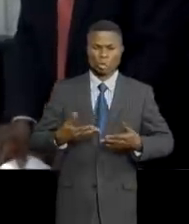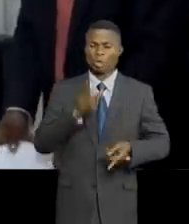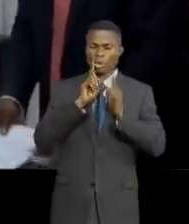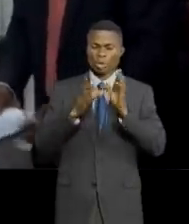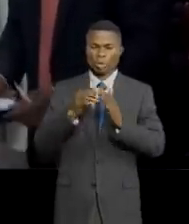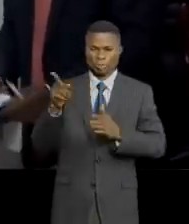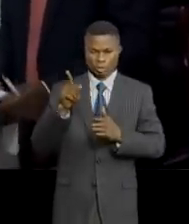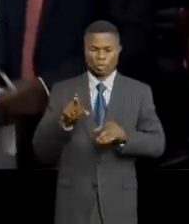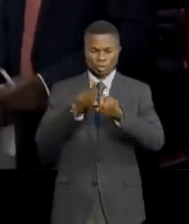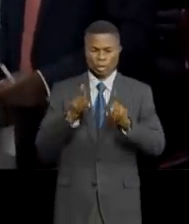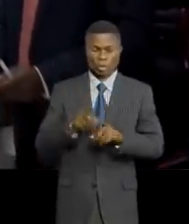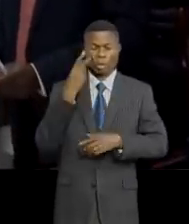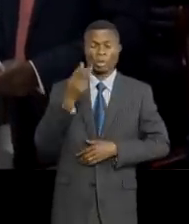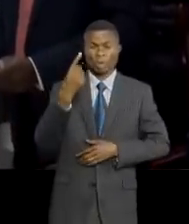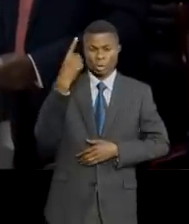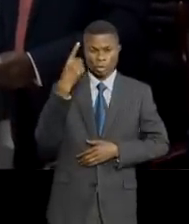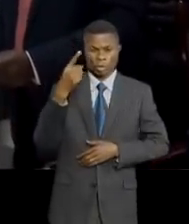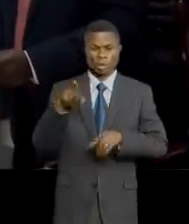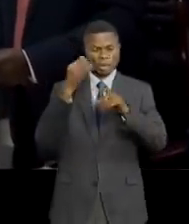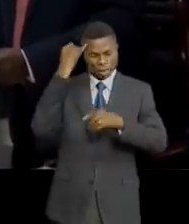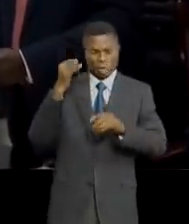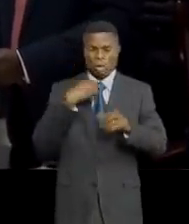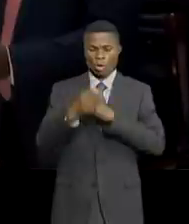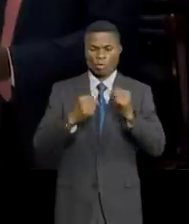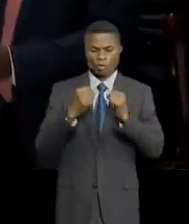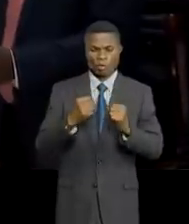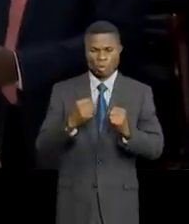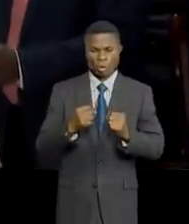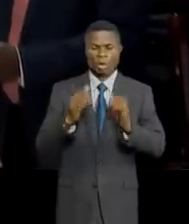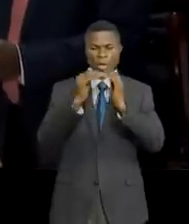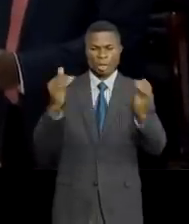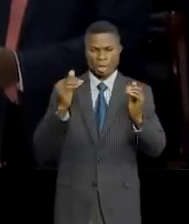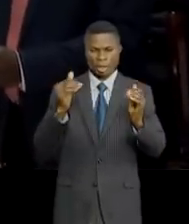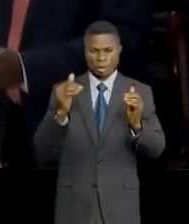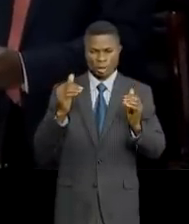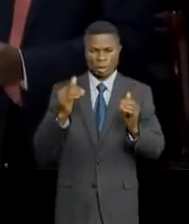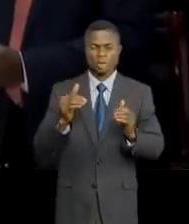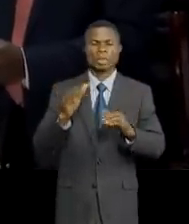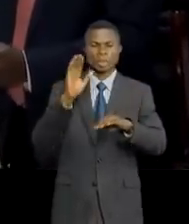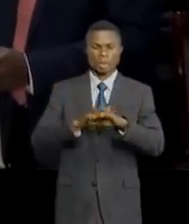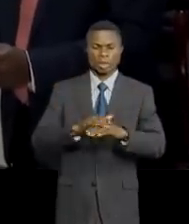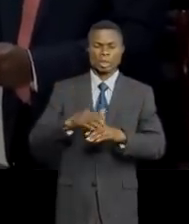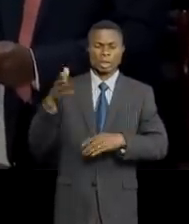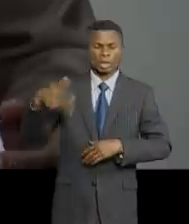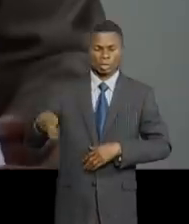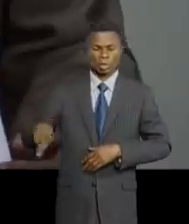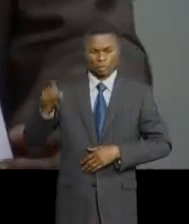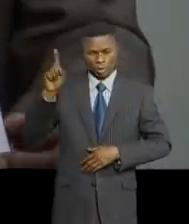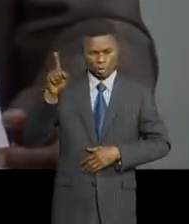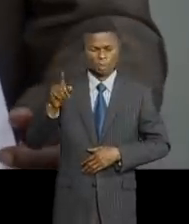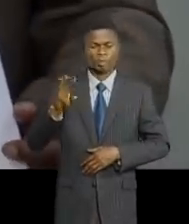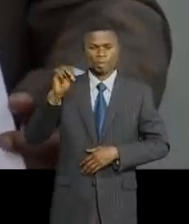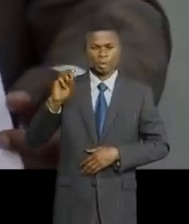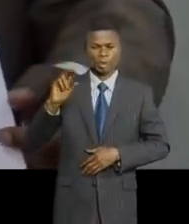Nous avons la même vision et nous luttons tous pour que la prédation quitte la Mongala. C'est parce que la